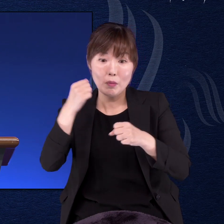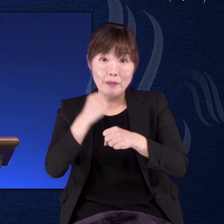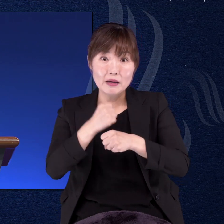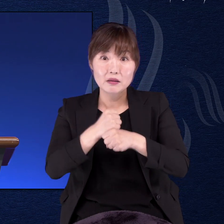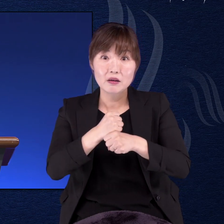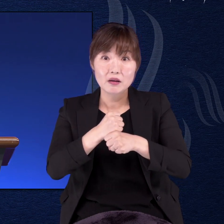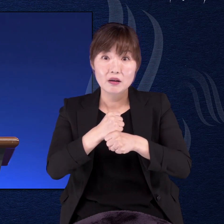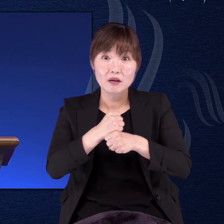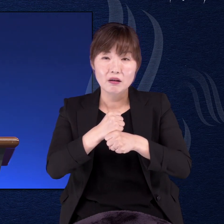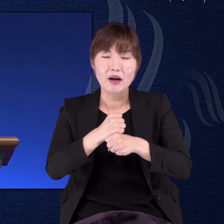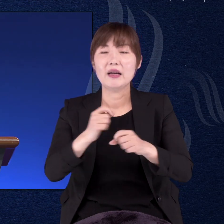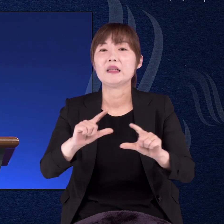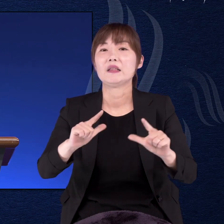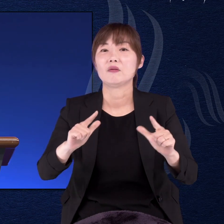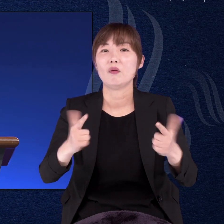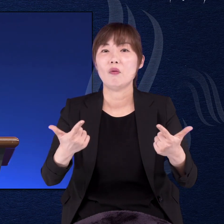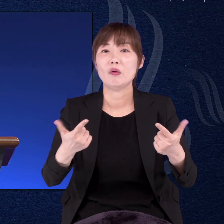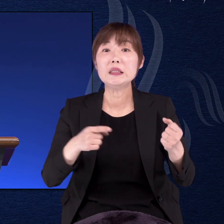기도하라고.